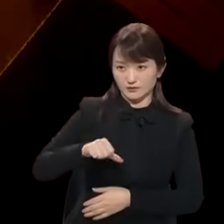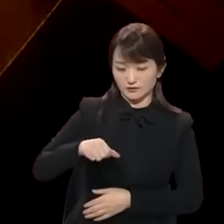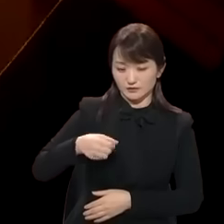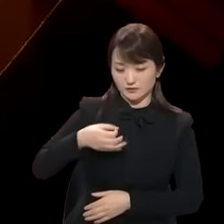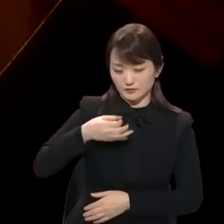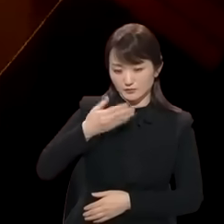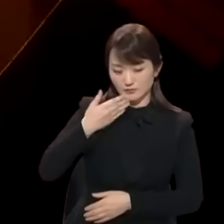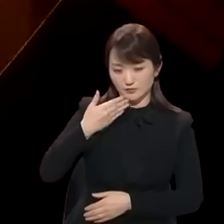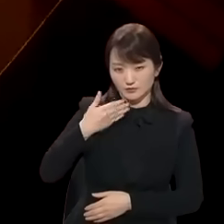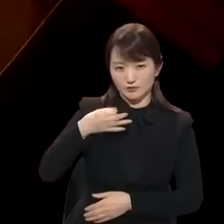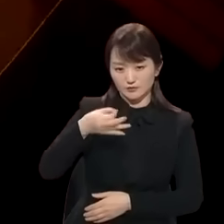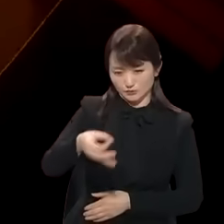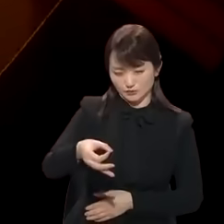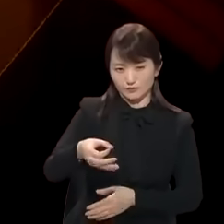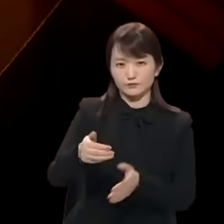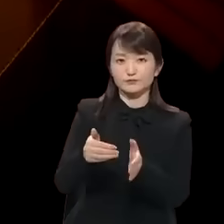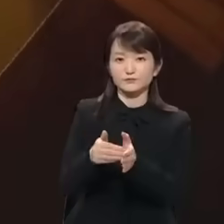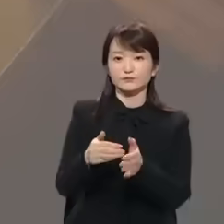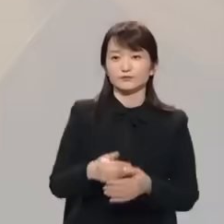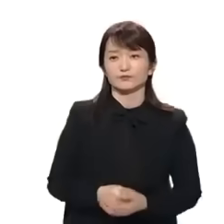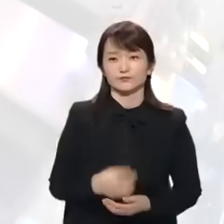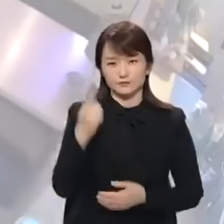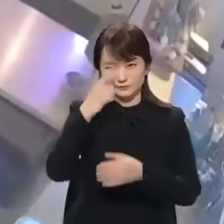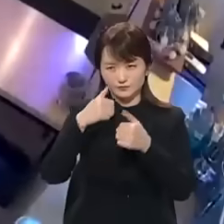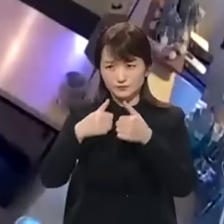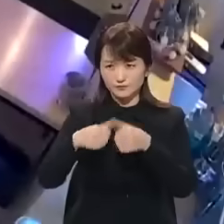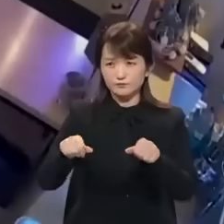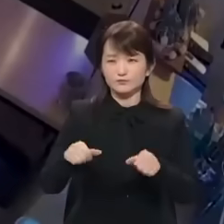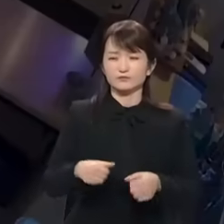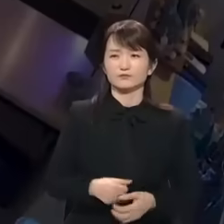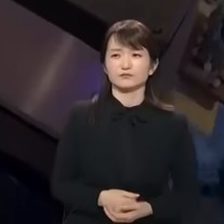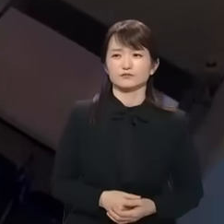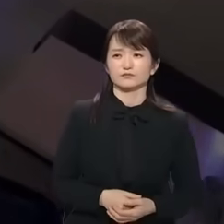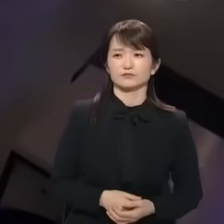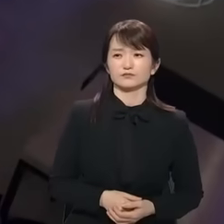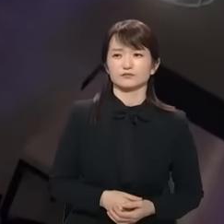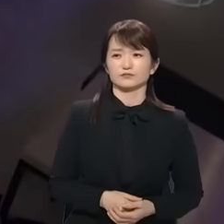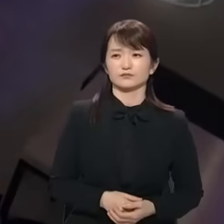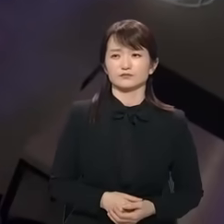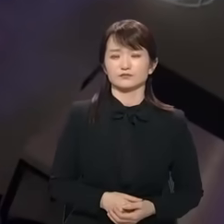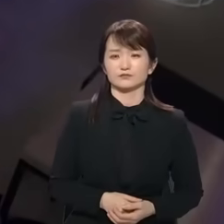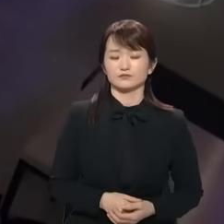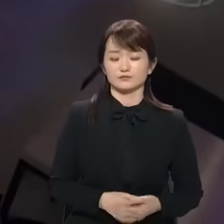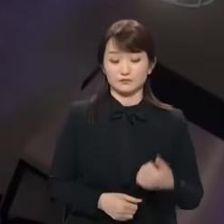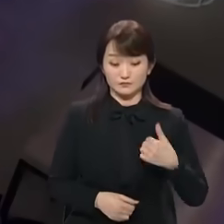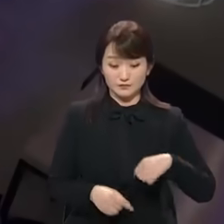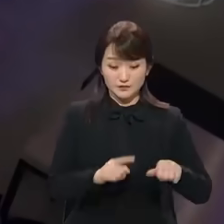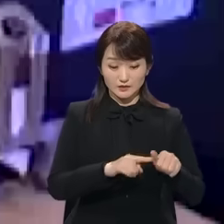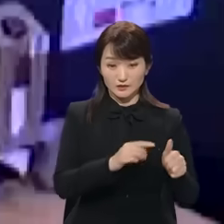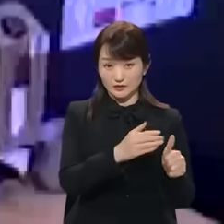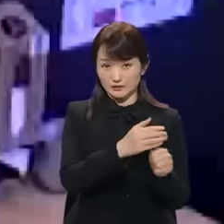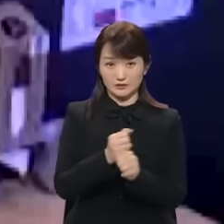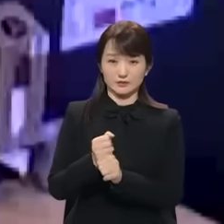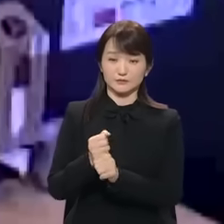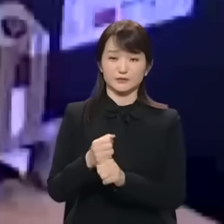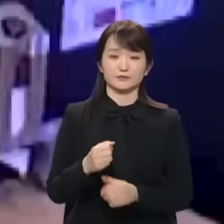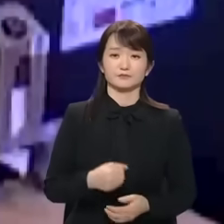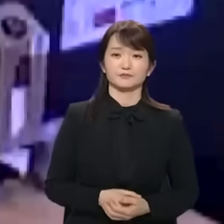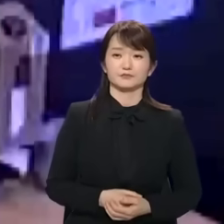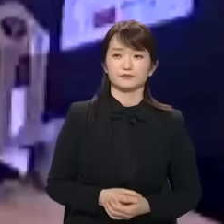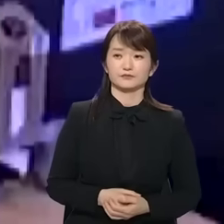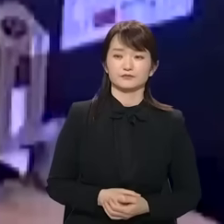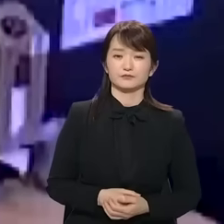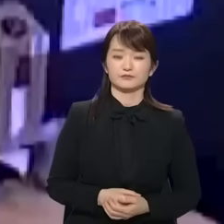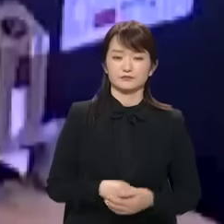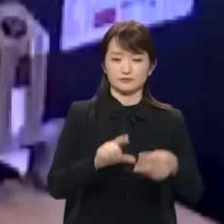내고 맙니다 세상에 이런 망신 망신 헐 개 망신이 어디 있습니까 아들이 결국 잡힌 거예요네 각각